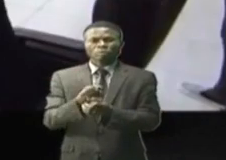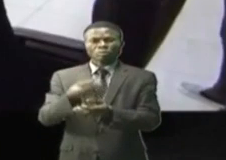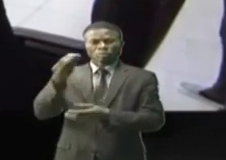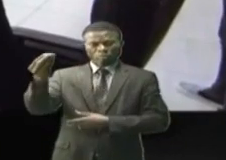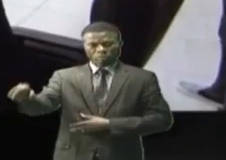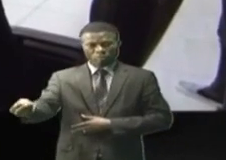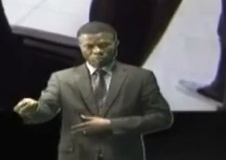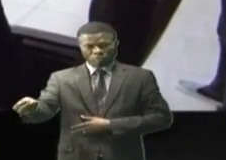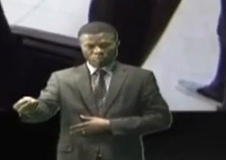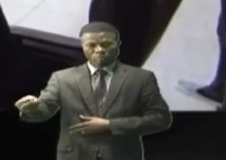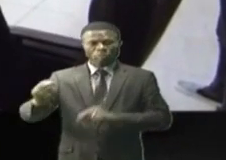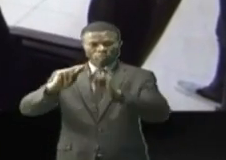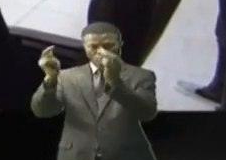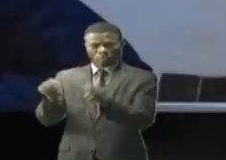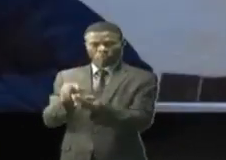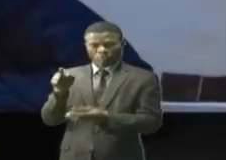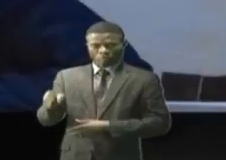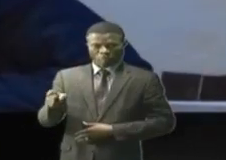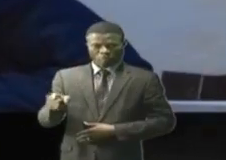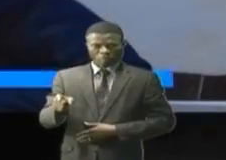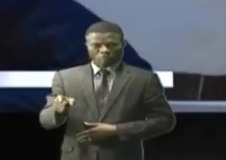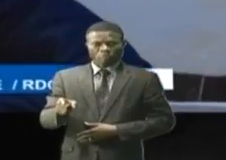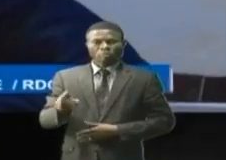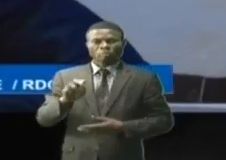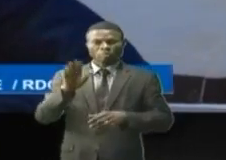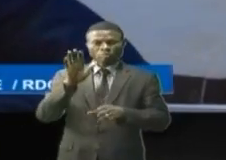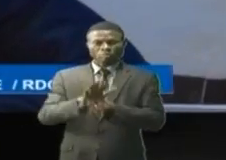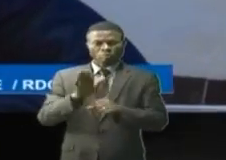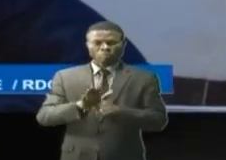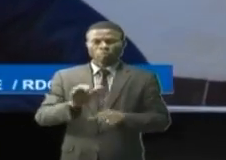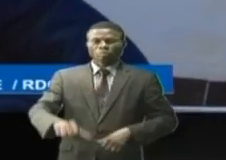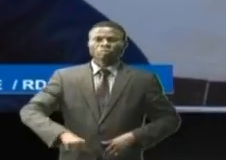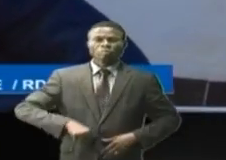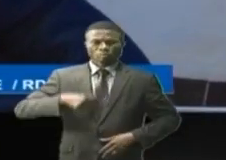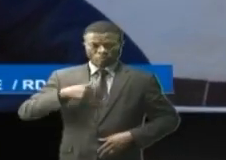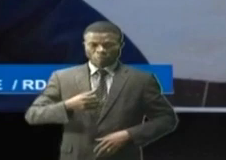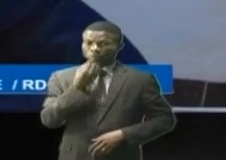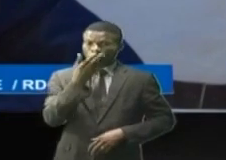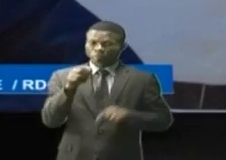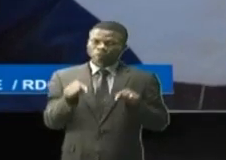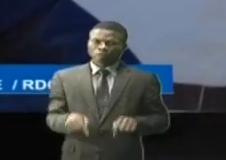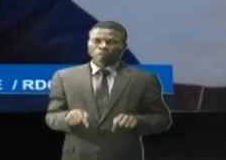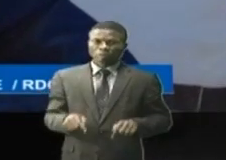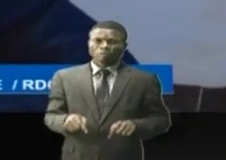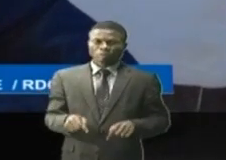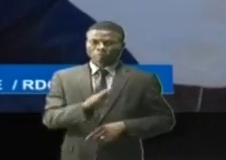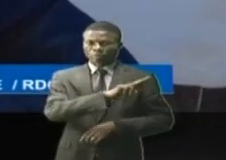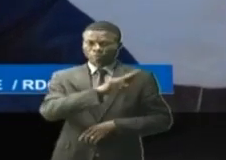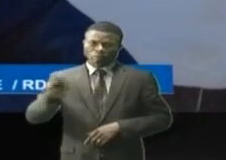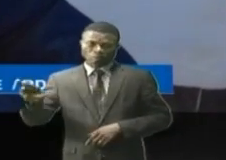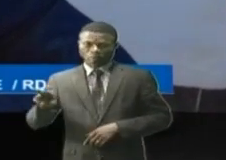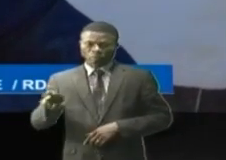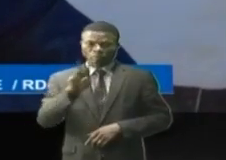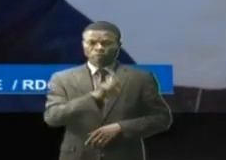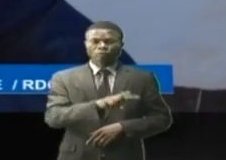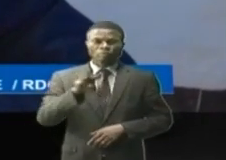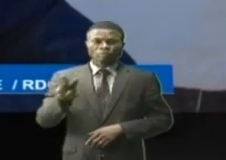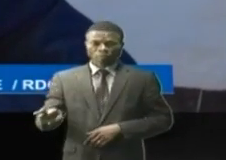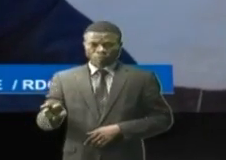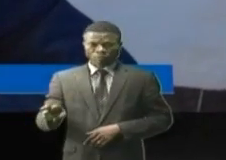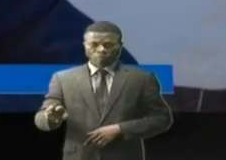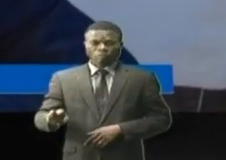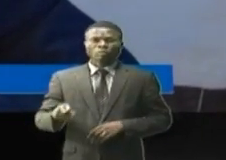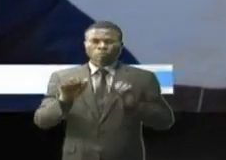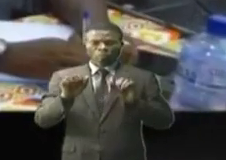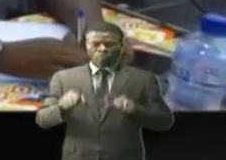disposition de cette structure. C'est avec beaucoup de fierté que si aujourd'hui, en 2022, nous pouvons